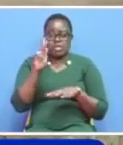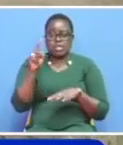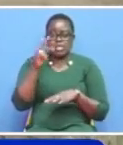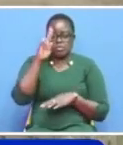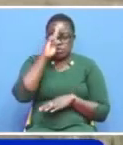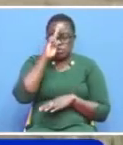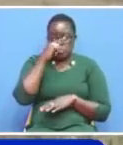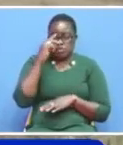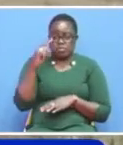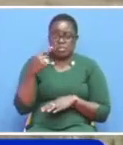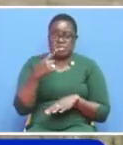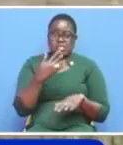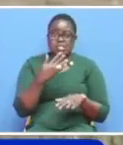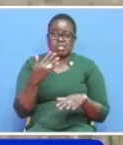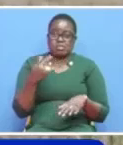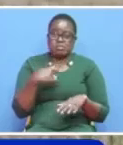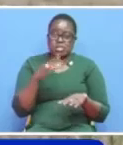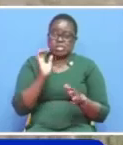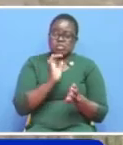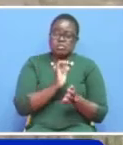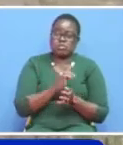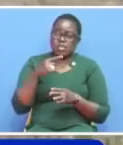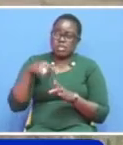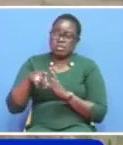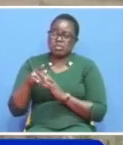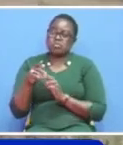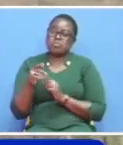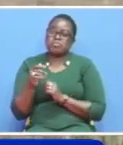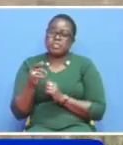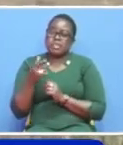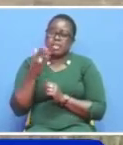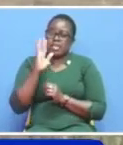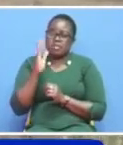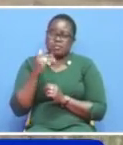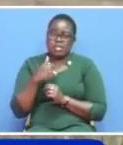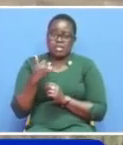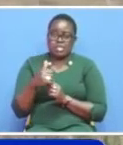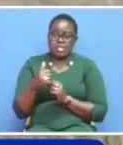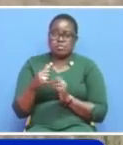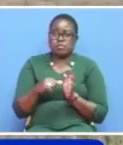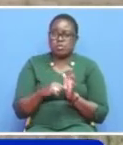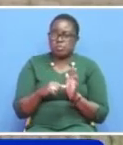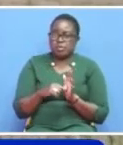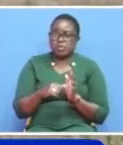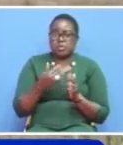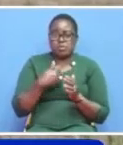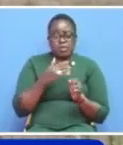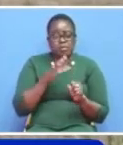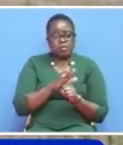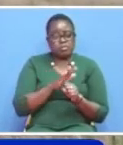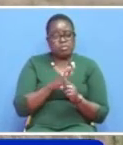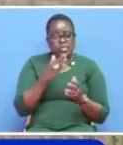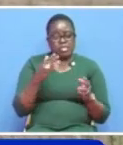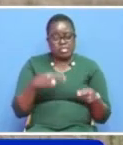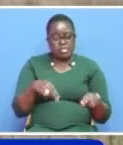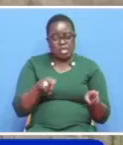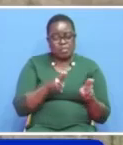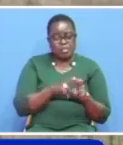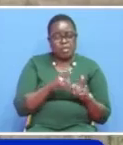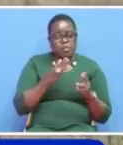nina kuatiwe na atuwa wandhi ni ya kuatwa na kindu pe sindu siendeo keza hithi ya mundu suwe